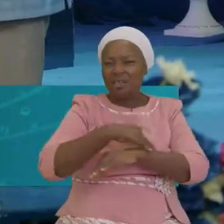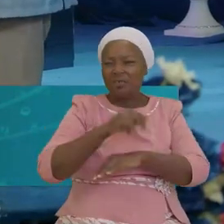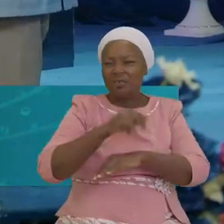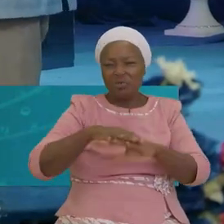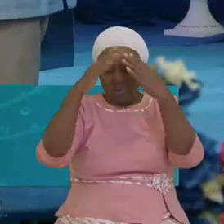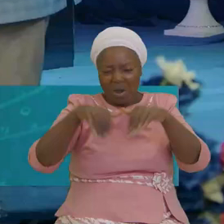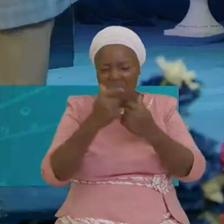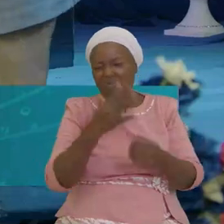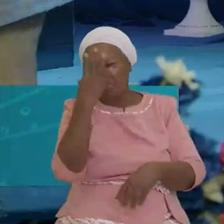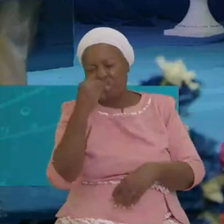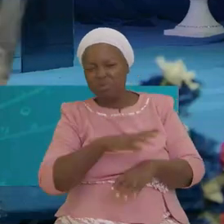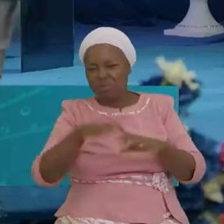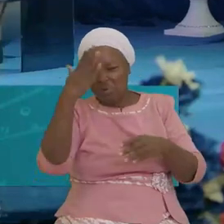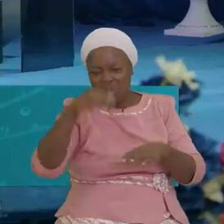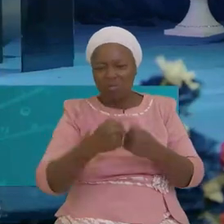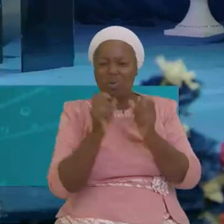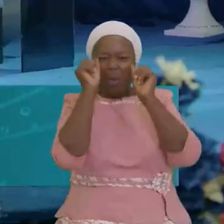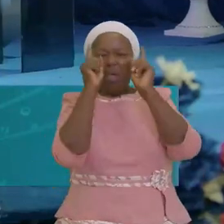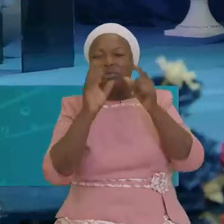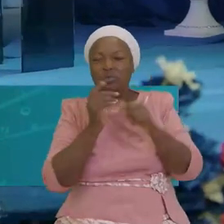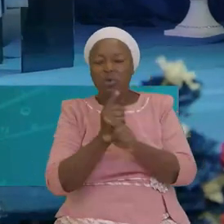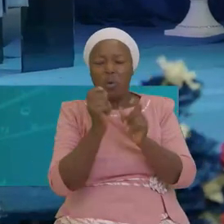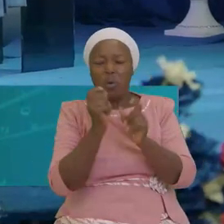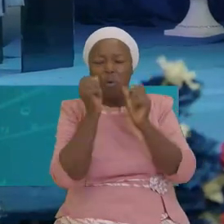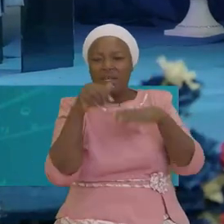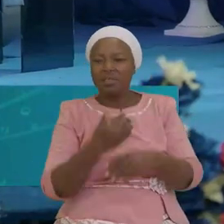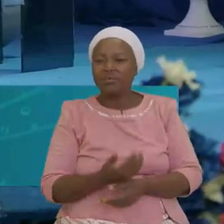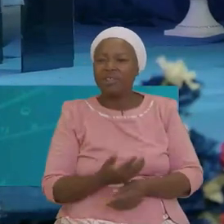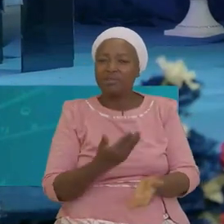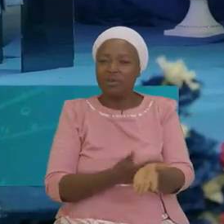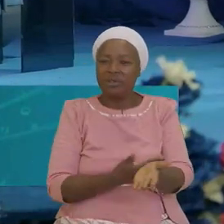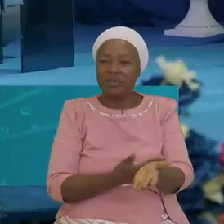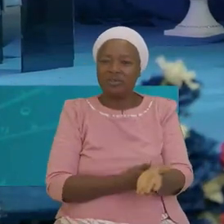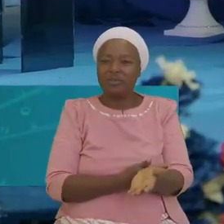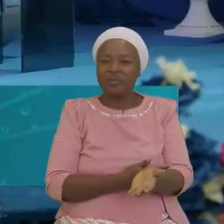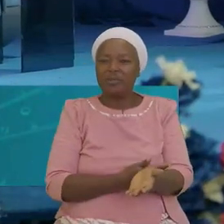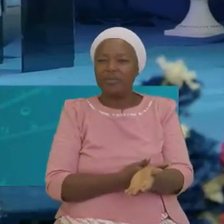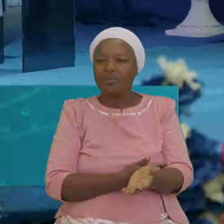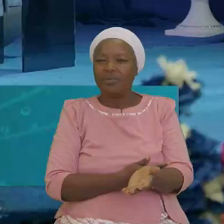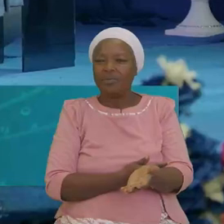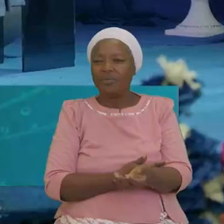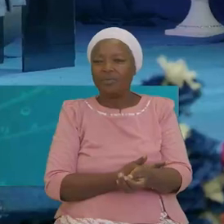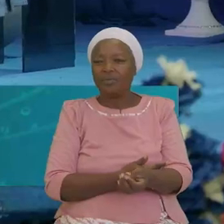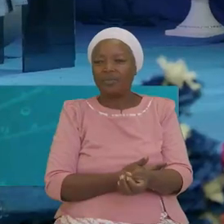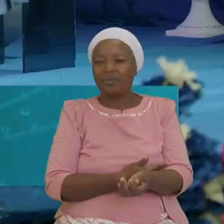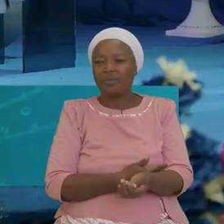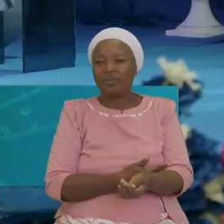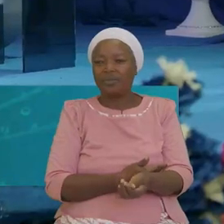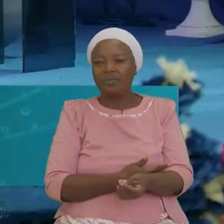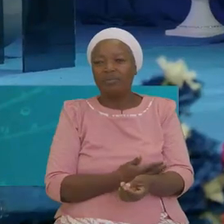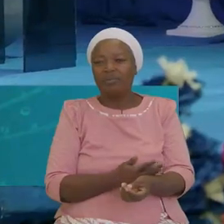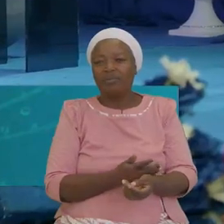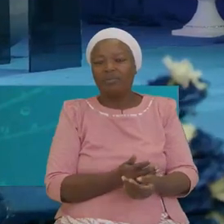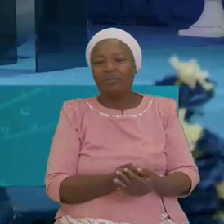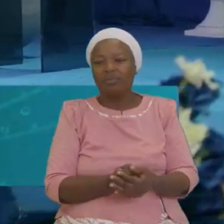et tout ce que vous mettez sur vous, il y a un qui passe ici, quelque chose passe ici, vous dormez bien, et le matin, vous